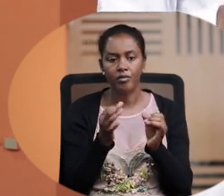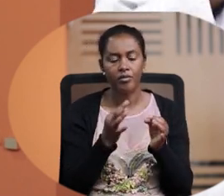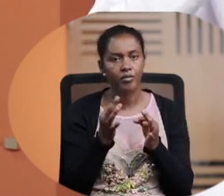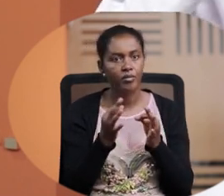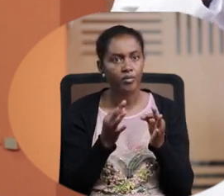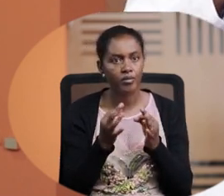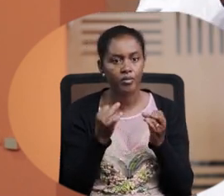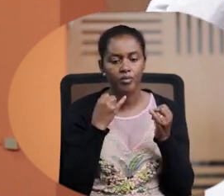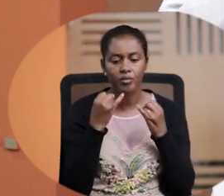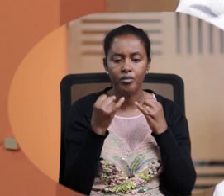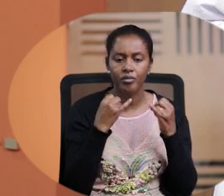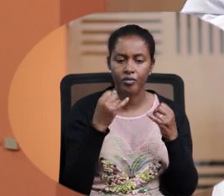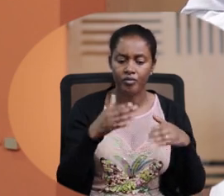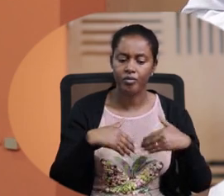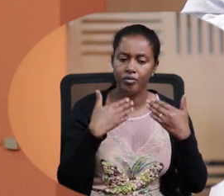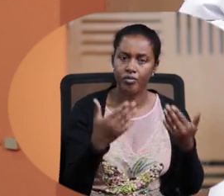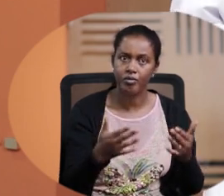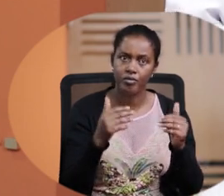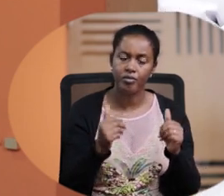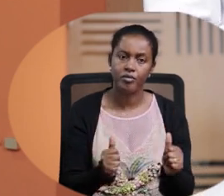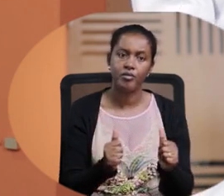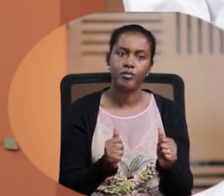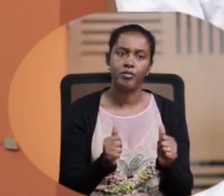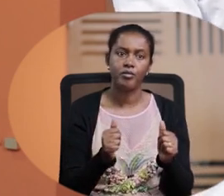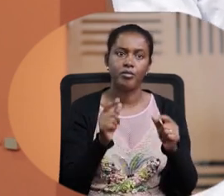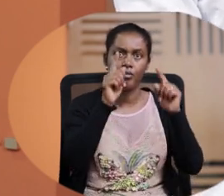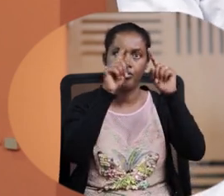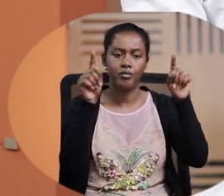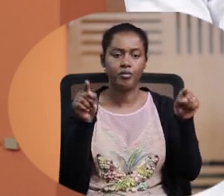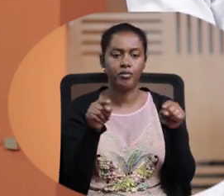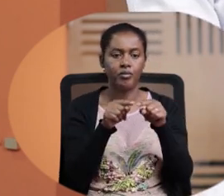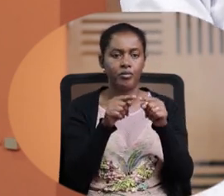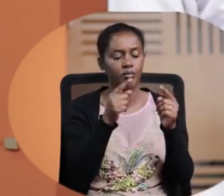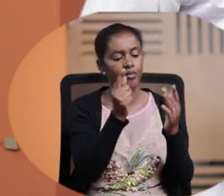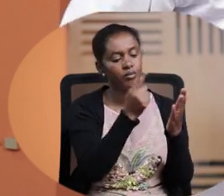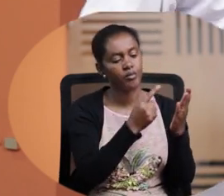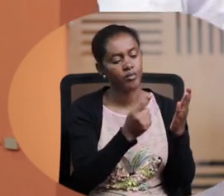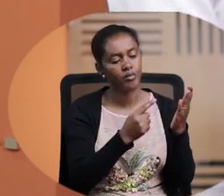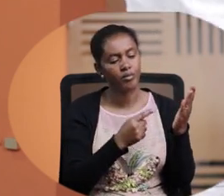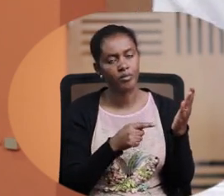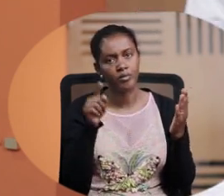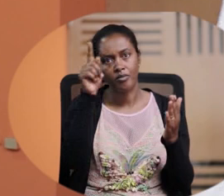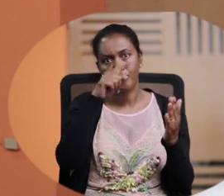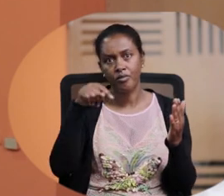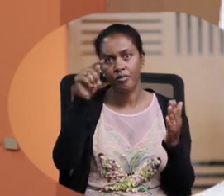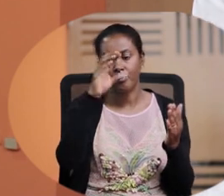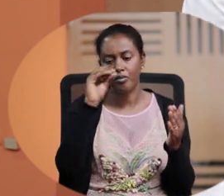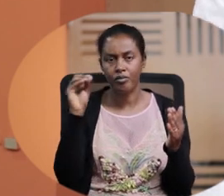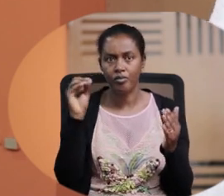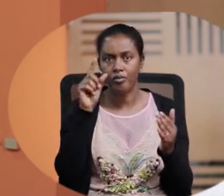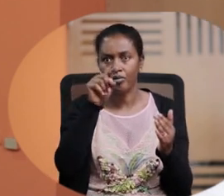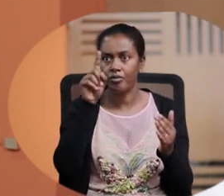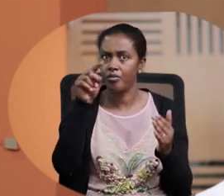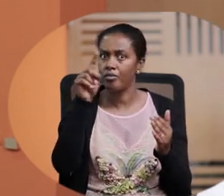meqindai odefanno nu kenu dendaw grafi gengo yoken charti paye damacha kanaf gengo